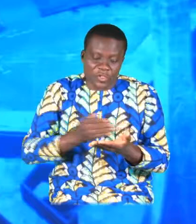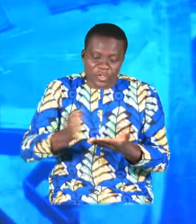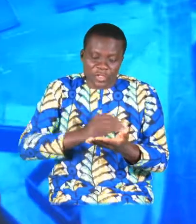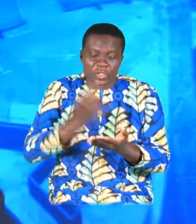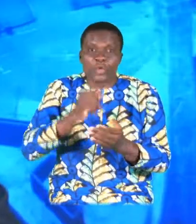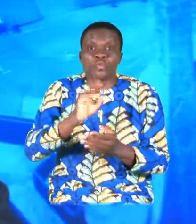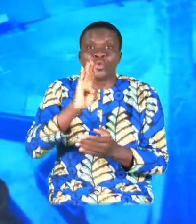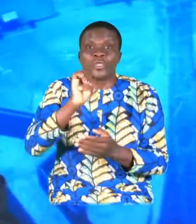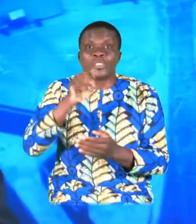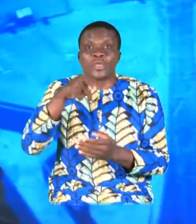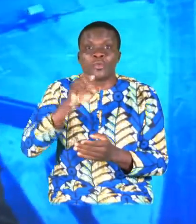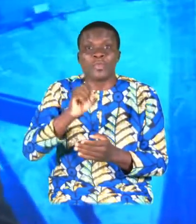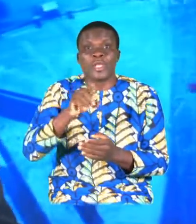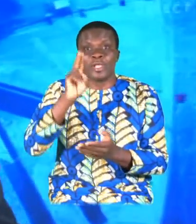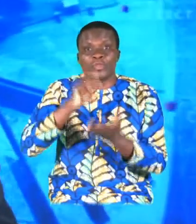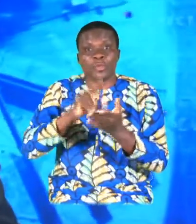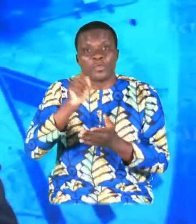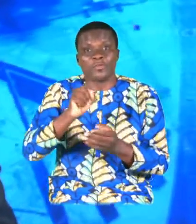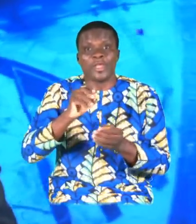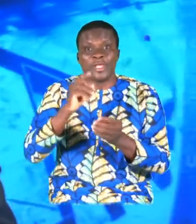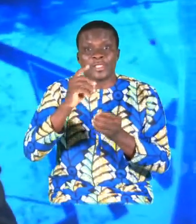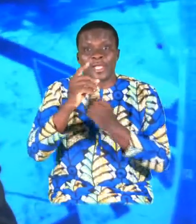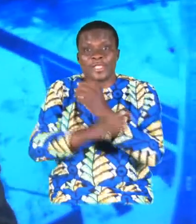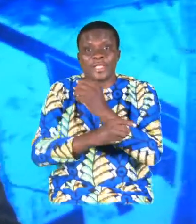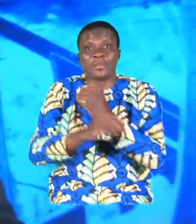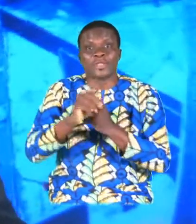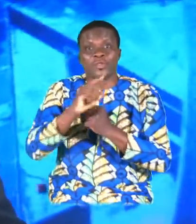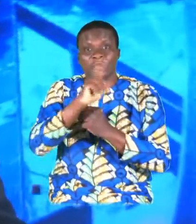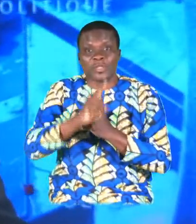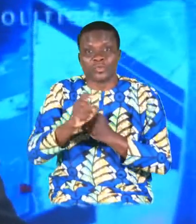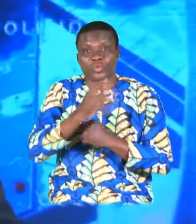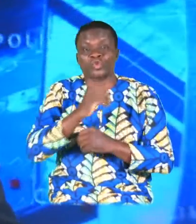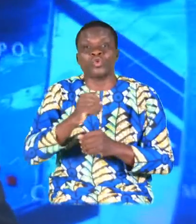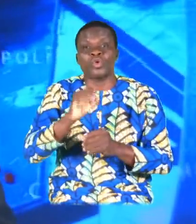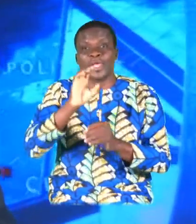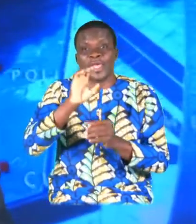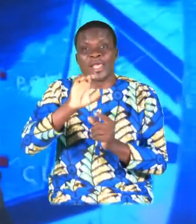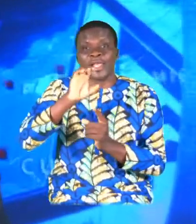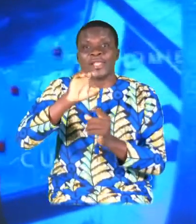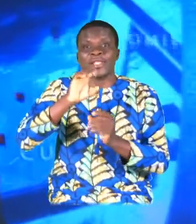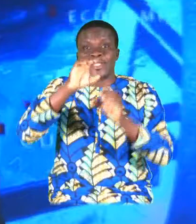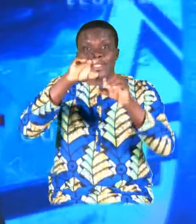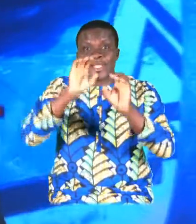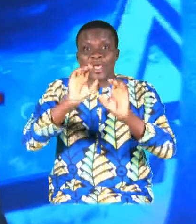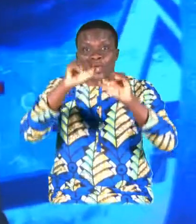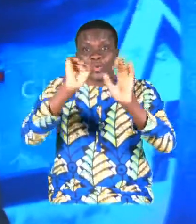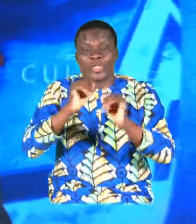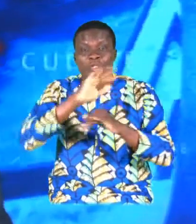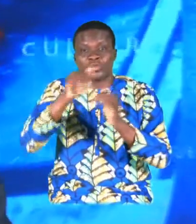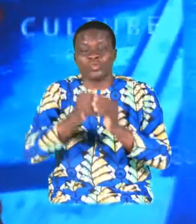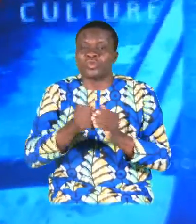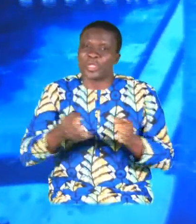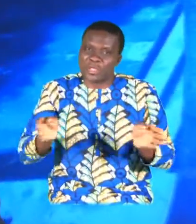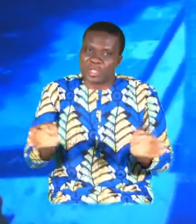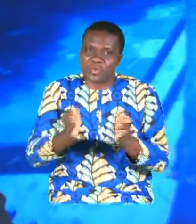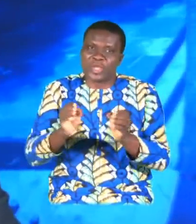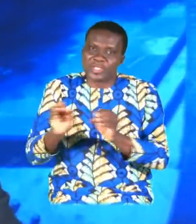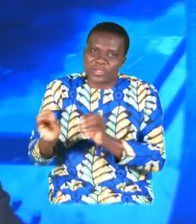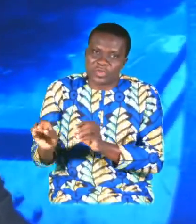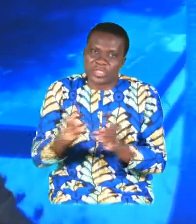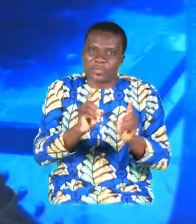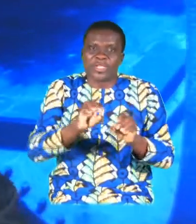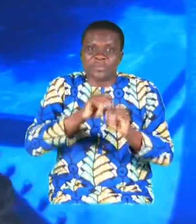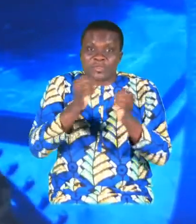CEP 2020 dans les départements du Joux et du Colline, et tout cela a motivé le déplacement